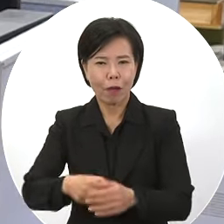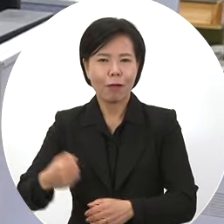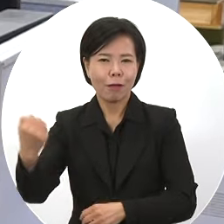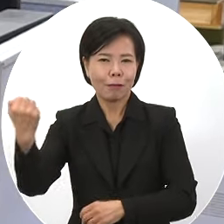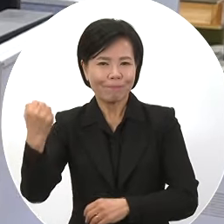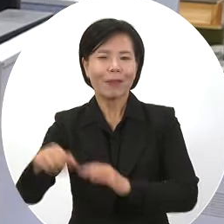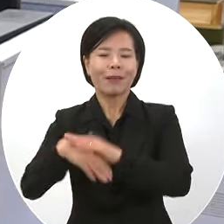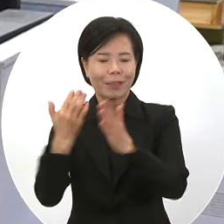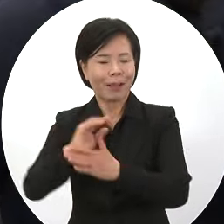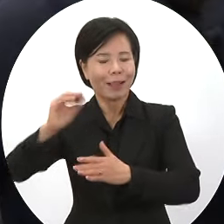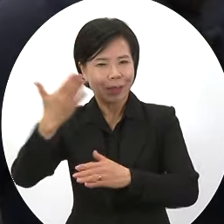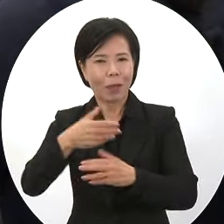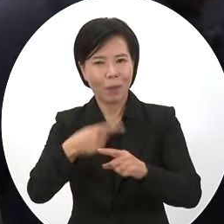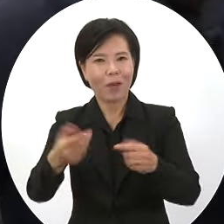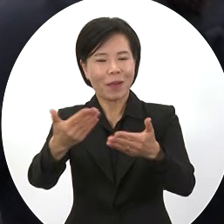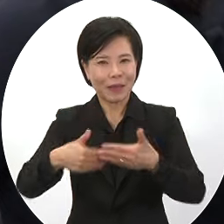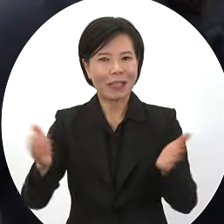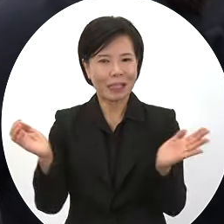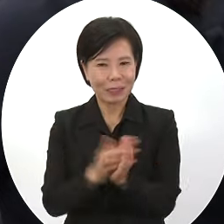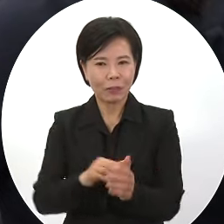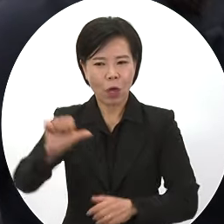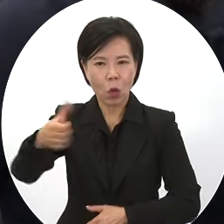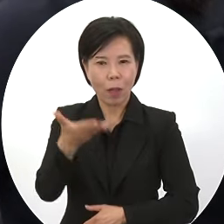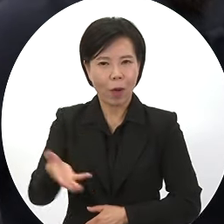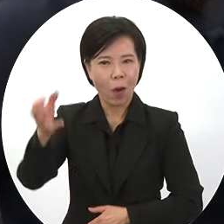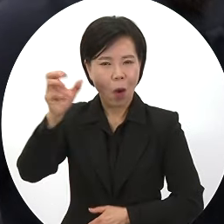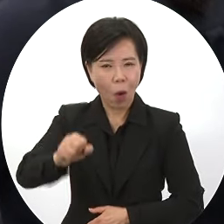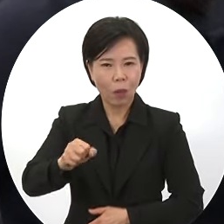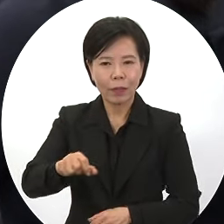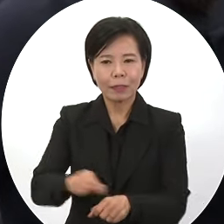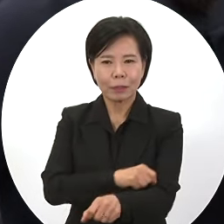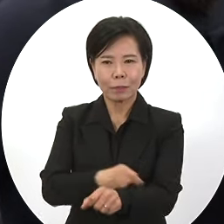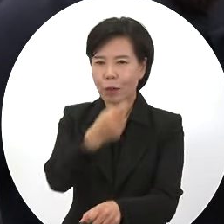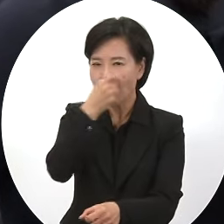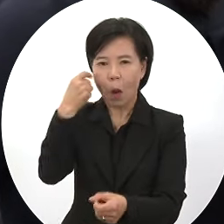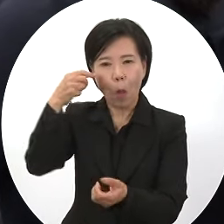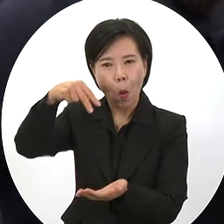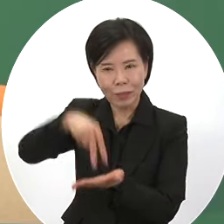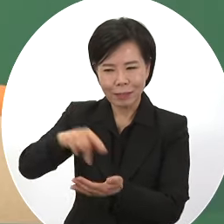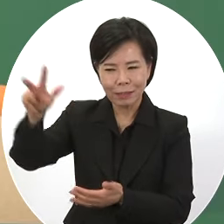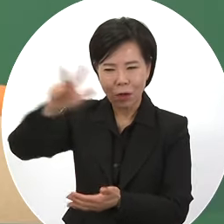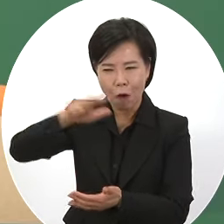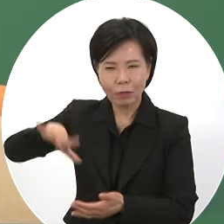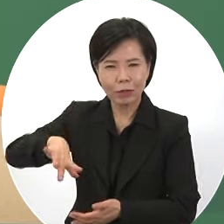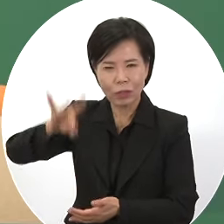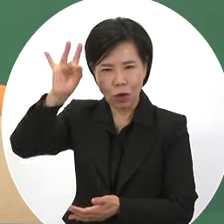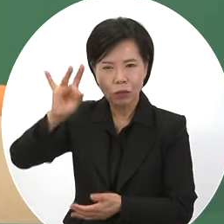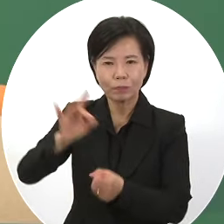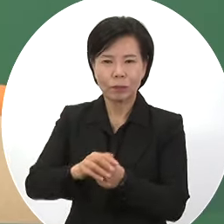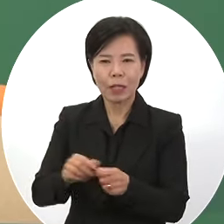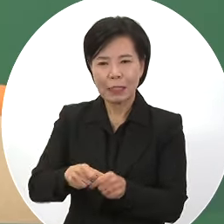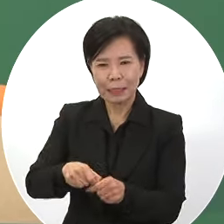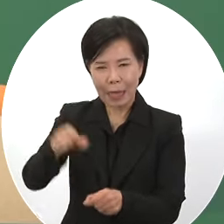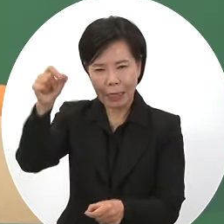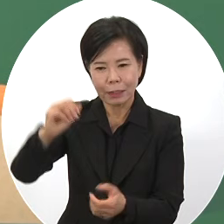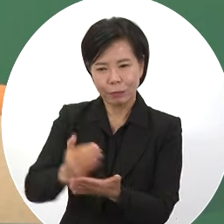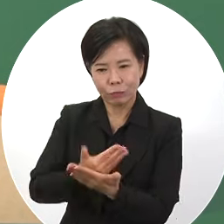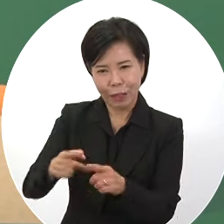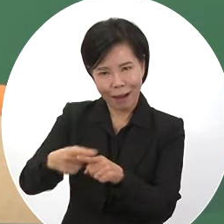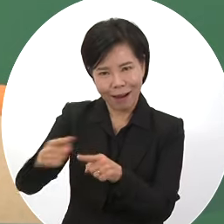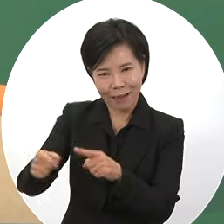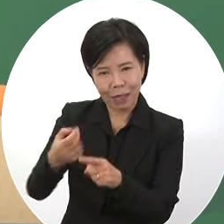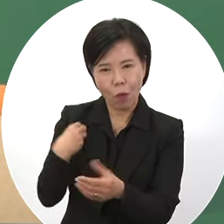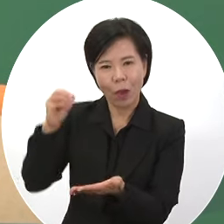평가를 받았습니다. 제주도는 500억 원 규모의 특별보증, 전국 최초 10년 장기 분할